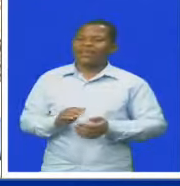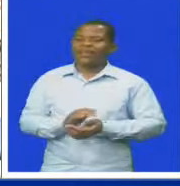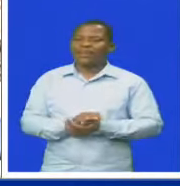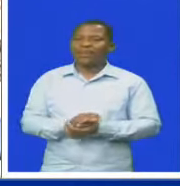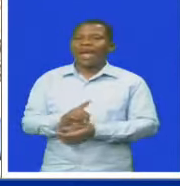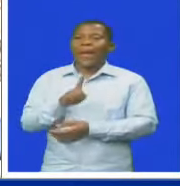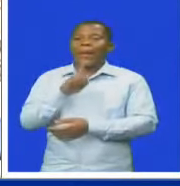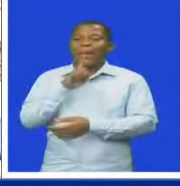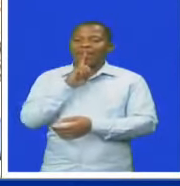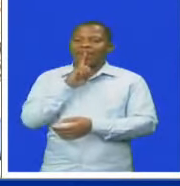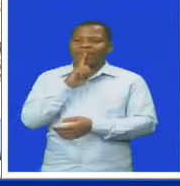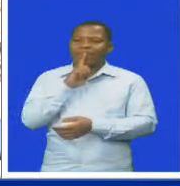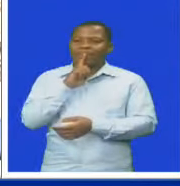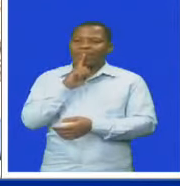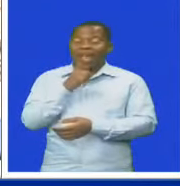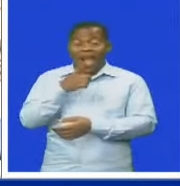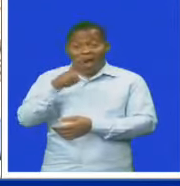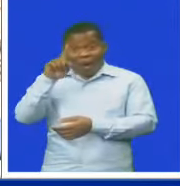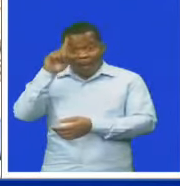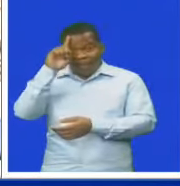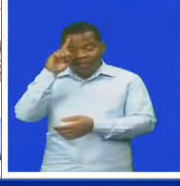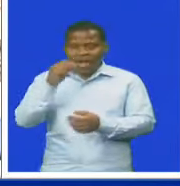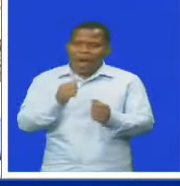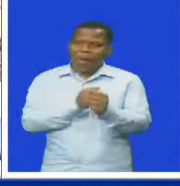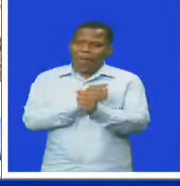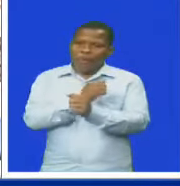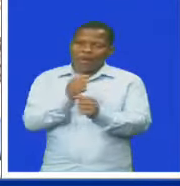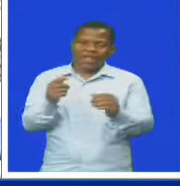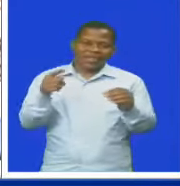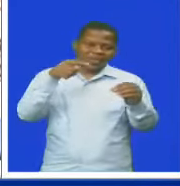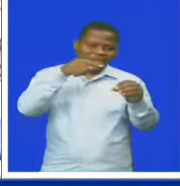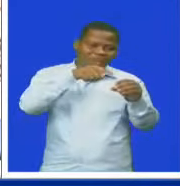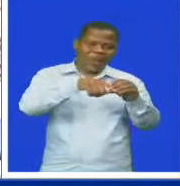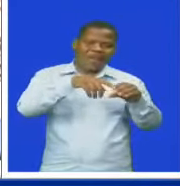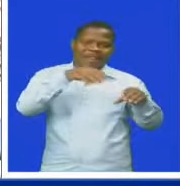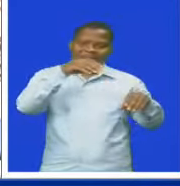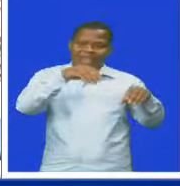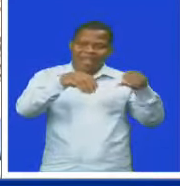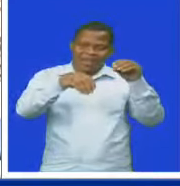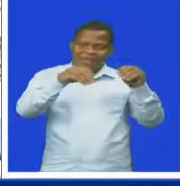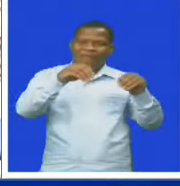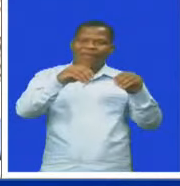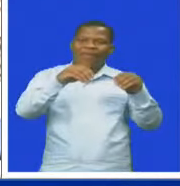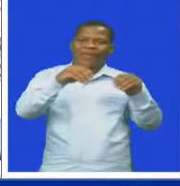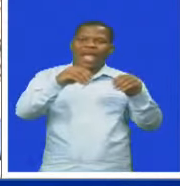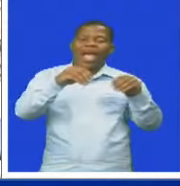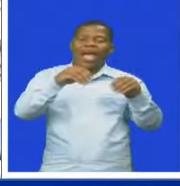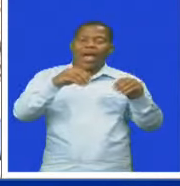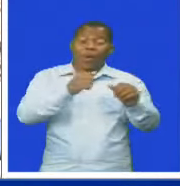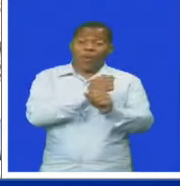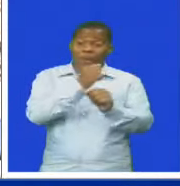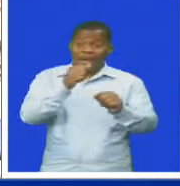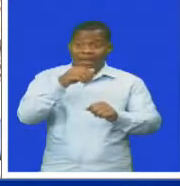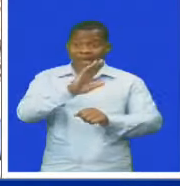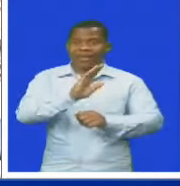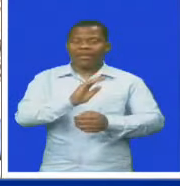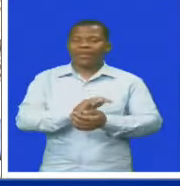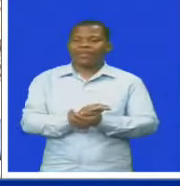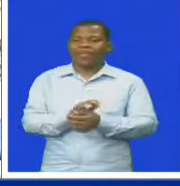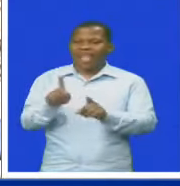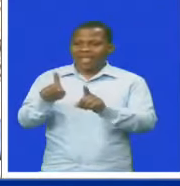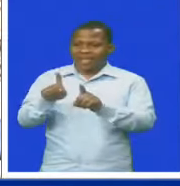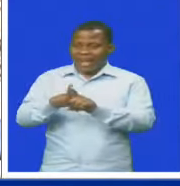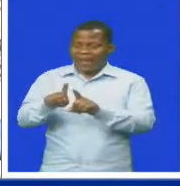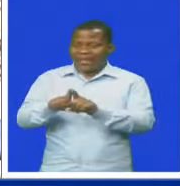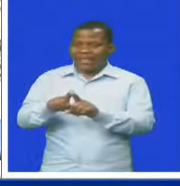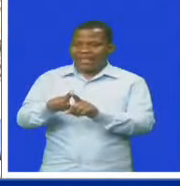lokuthi babaphusha bagcine bayabancobile bakhonile ukuthi badlale esigabeni lesikhulu eAfrika bayiwina